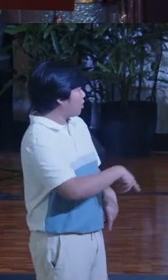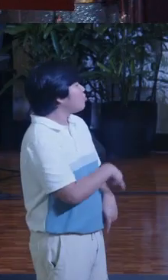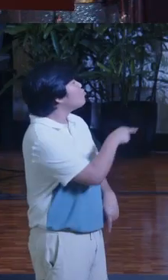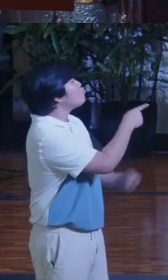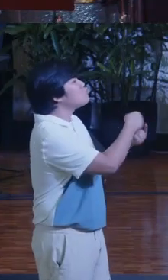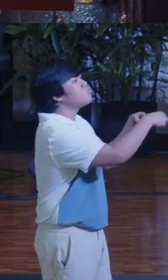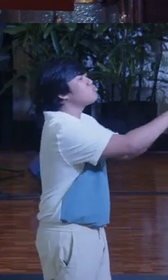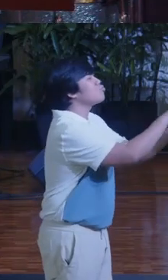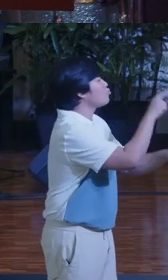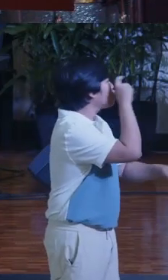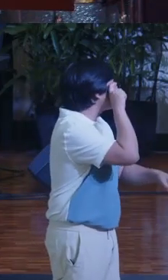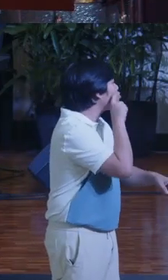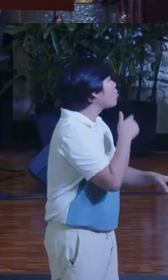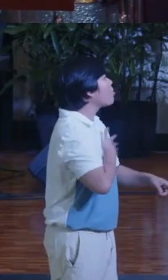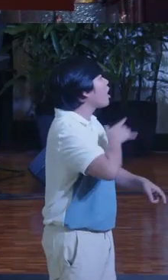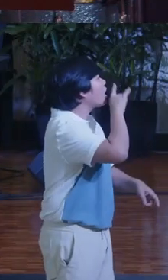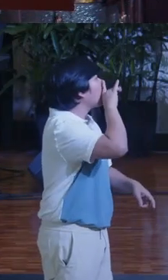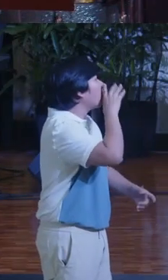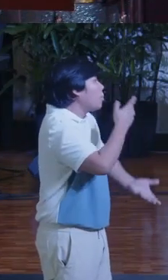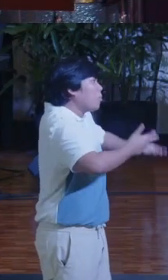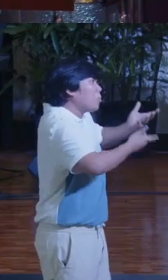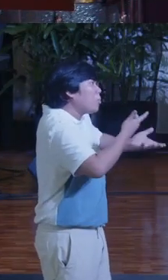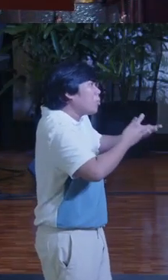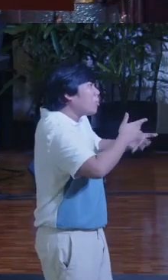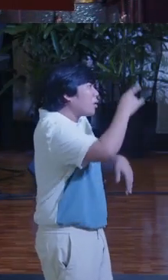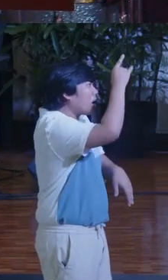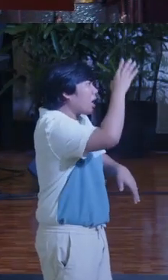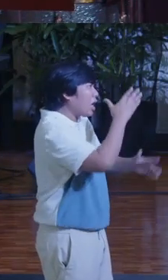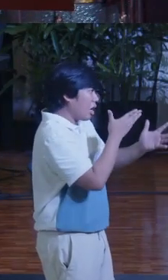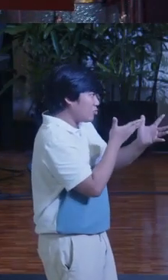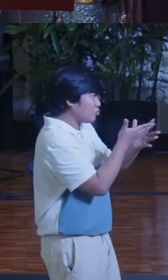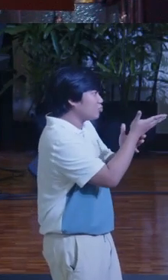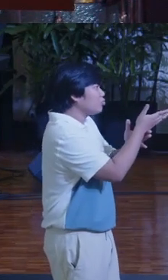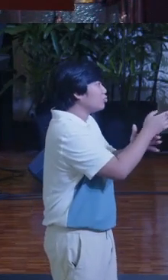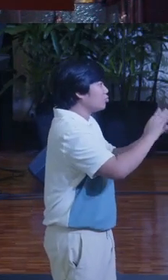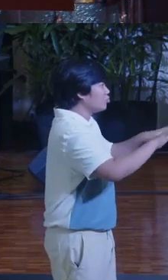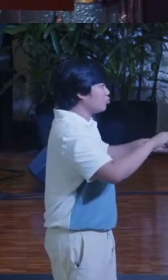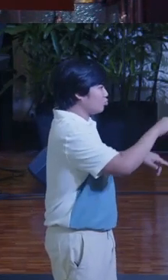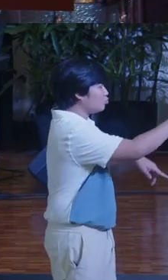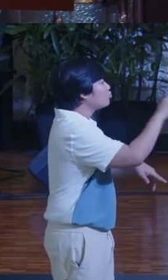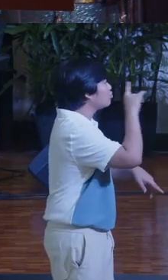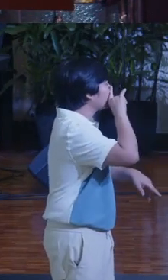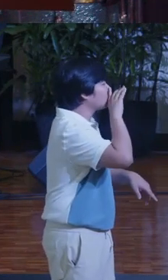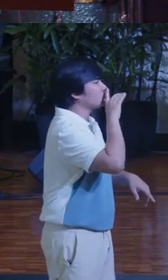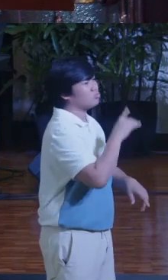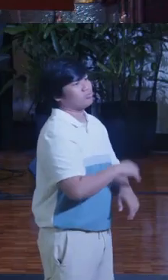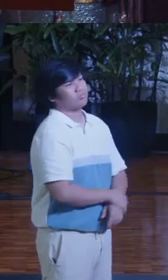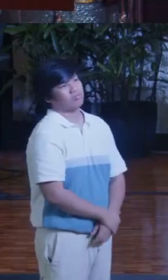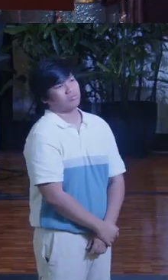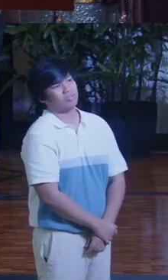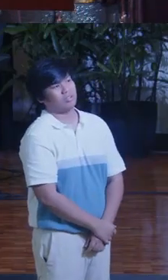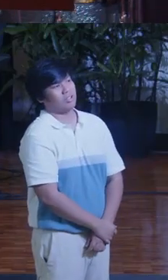into my servant. It may be that I shall obtain children by her.